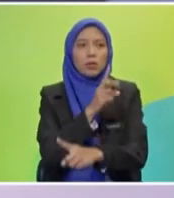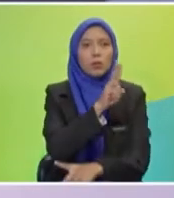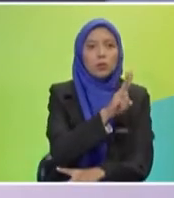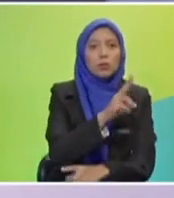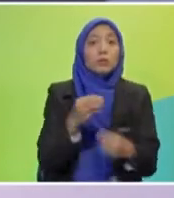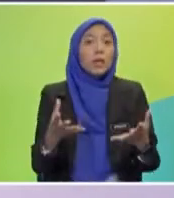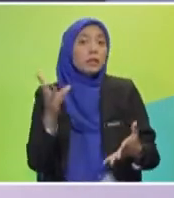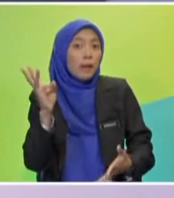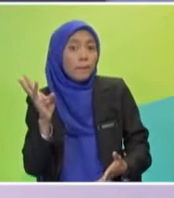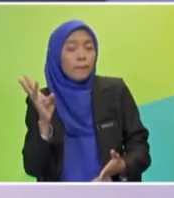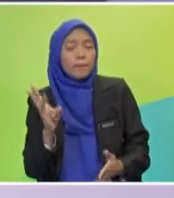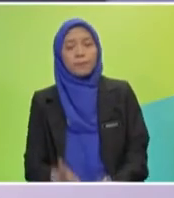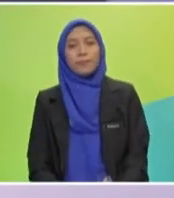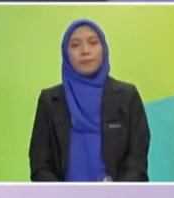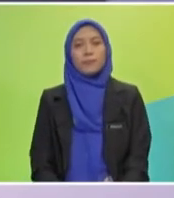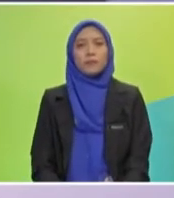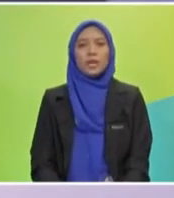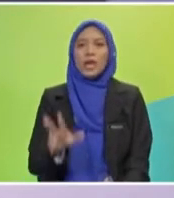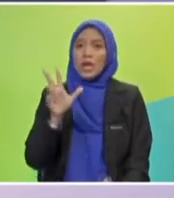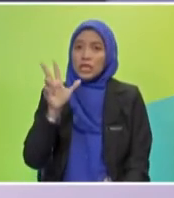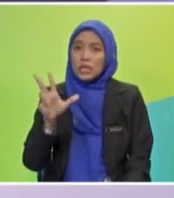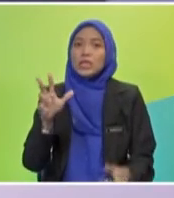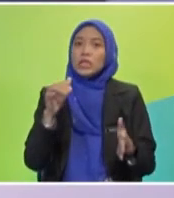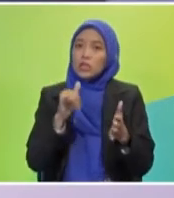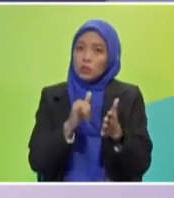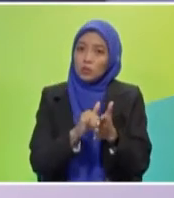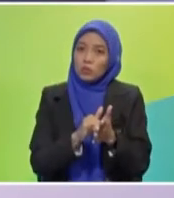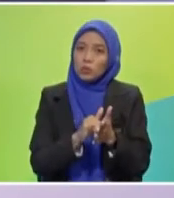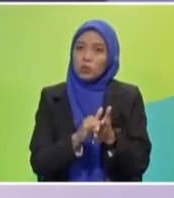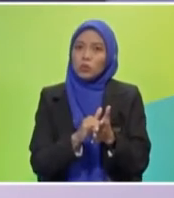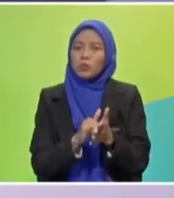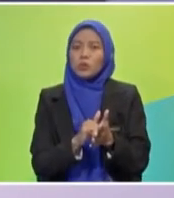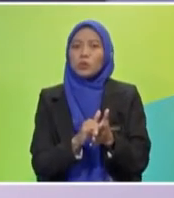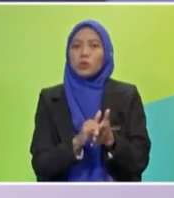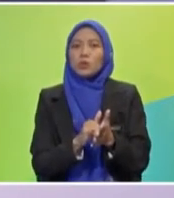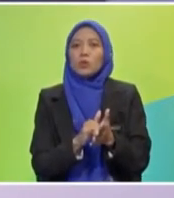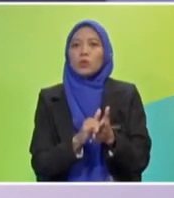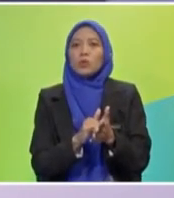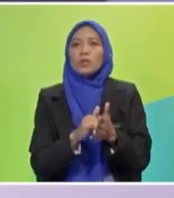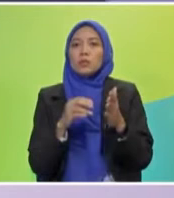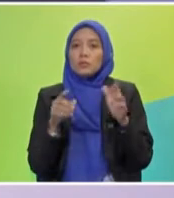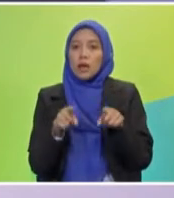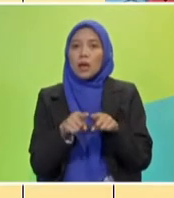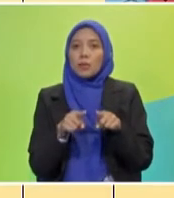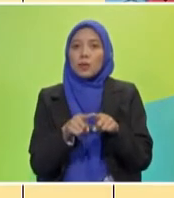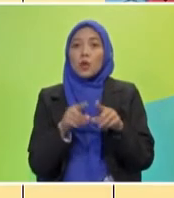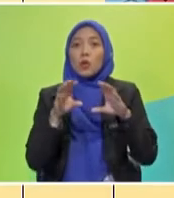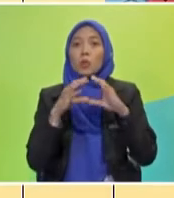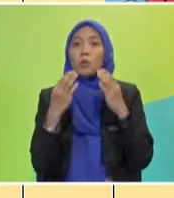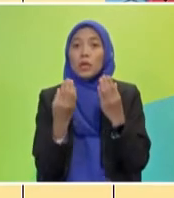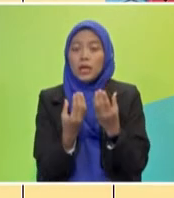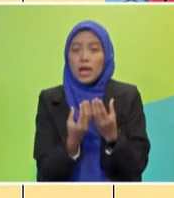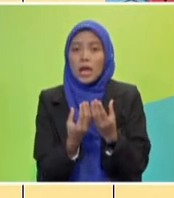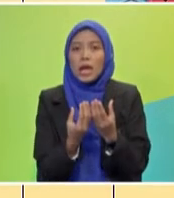Okey. Jadi sebenarnya ialah tiga itu kita boleh definisikan sebagai bilangan kumpulan yang ada. Macam tadi kita ada